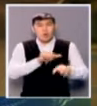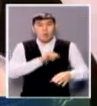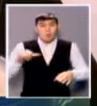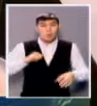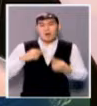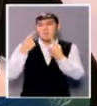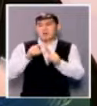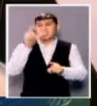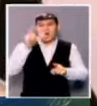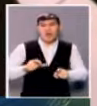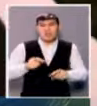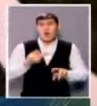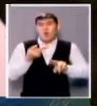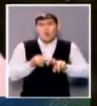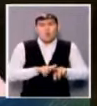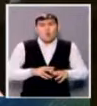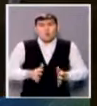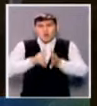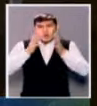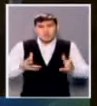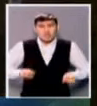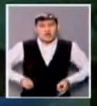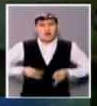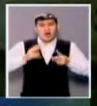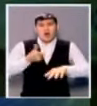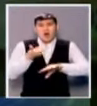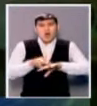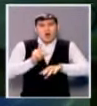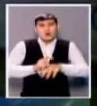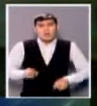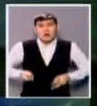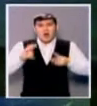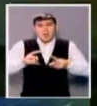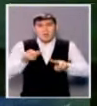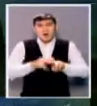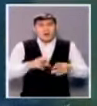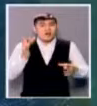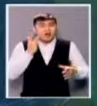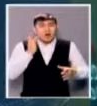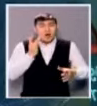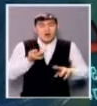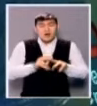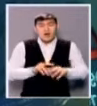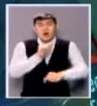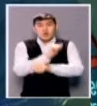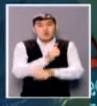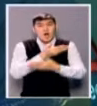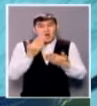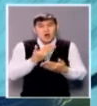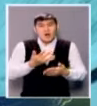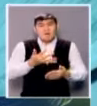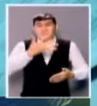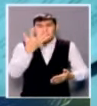де өзгенің де өміріне үлкен қауіп төндіретіні рас. Алайда мұнайлы өңірде мұндай бассыздық әлі басылар емес. Былтырдың